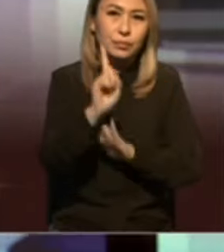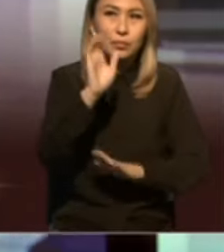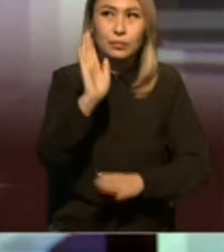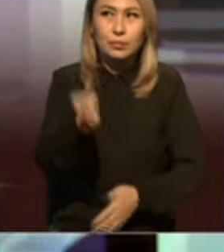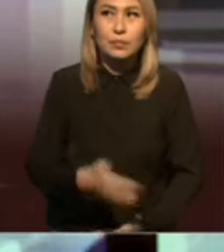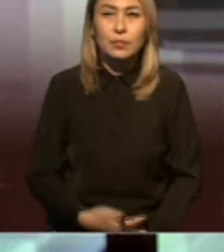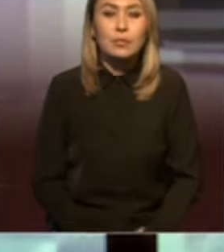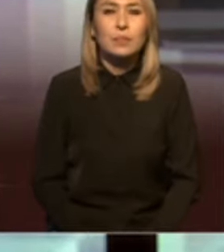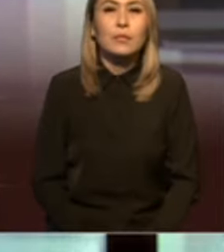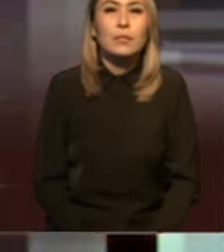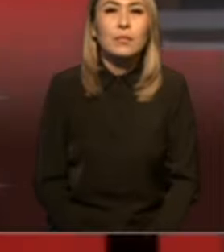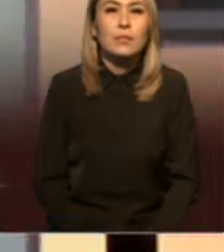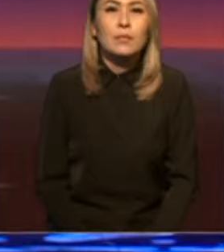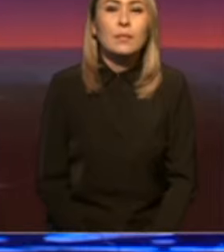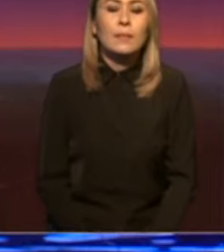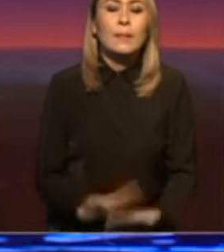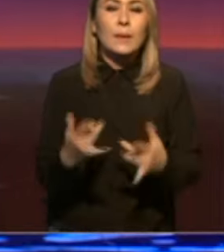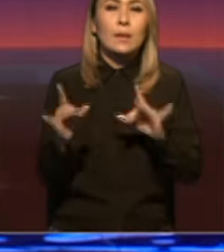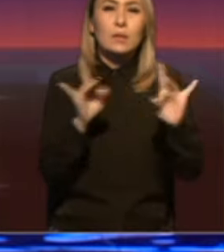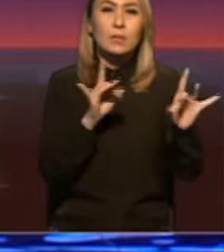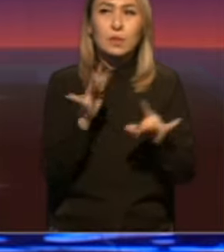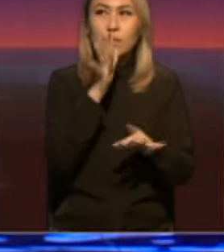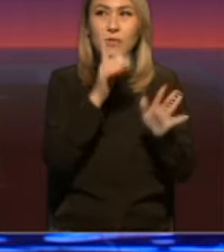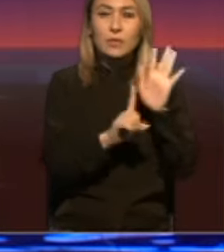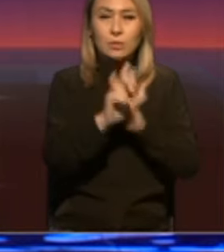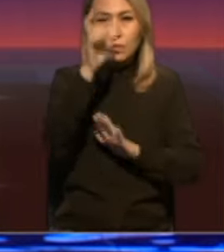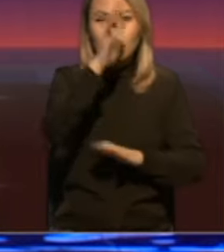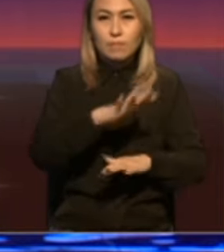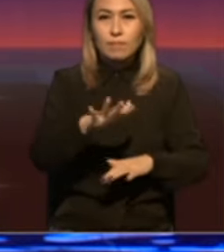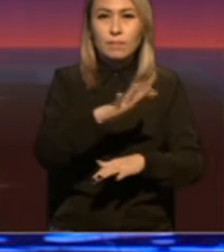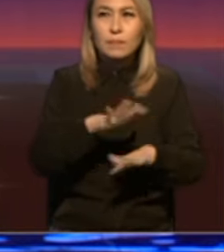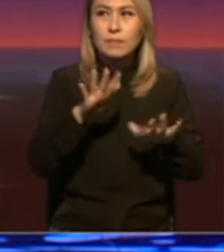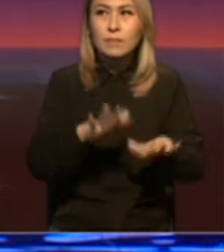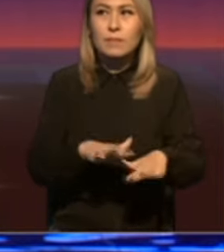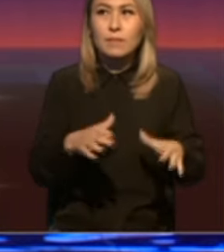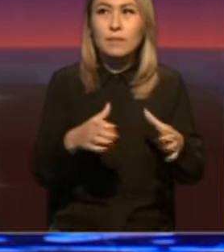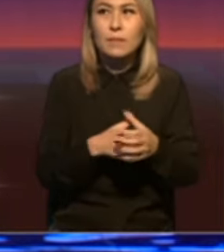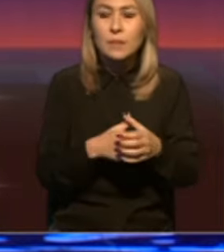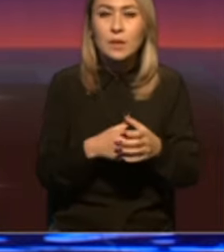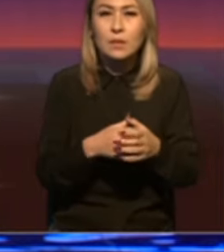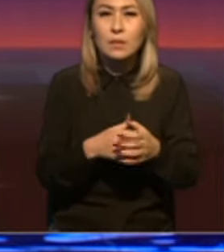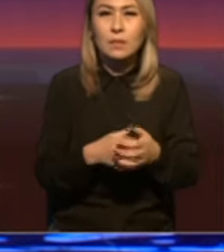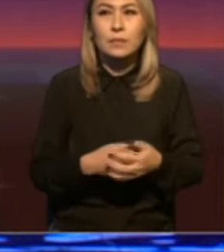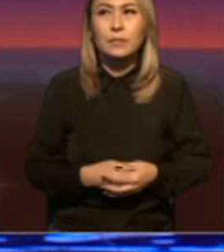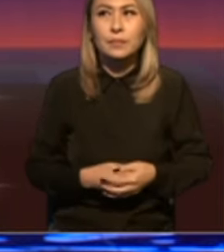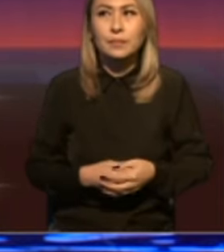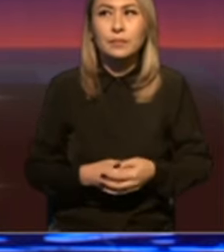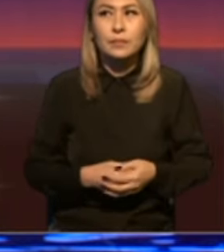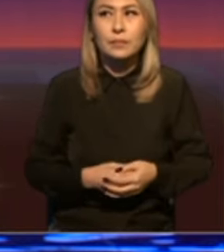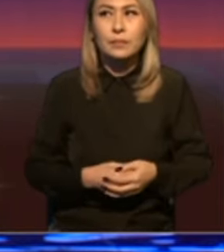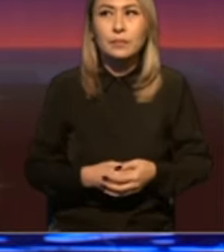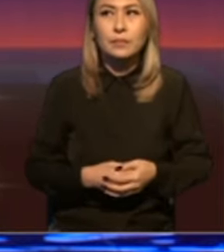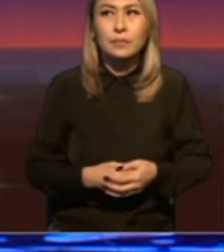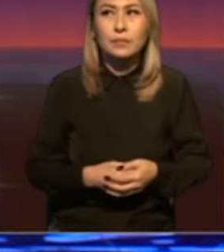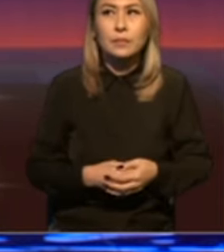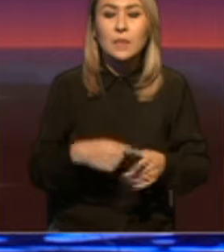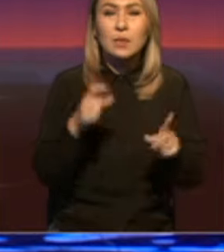оны қазір талқылаймыз. Жанат Мырза, үзілістің уақыты келген екен, расымен де түркі әліпбиі. Түркі әліпбиі дегеніңіз дұрыс шығар, иә? Түркі